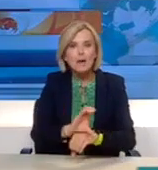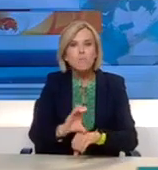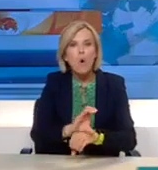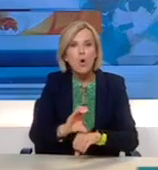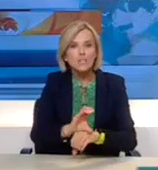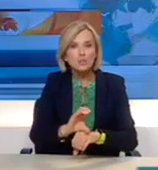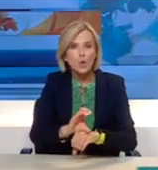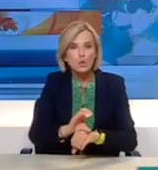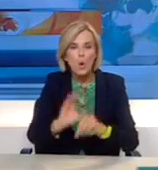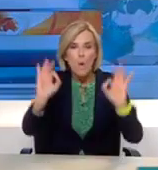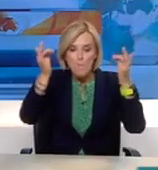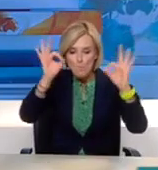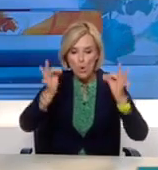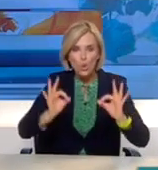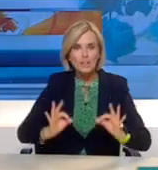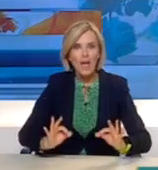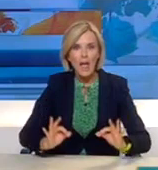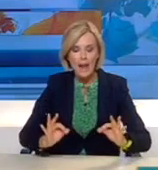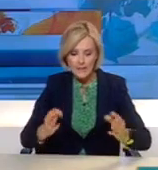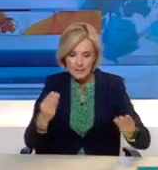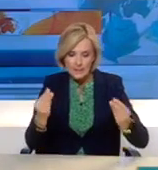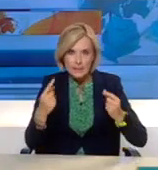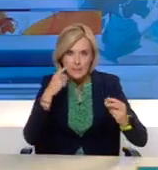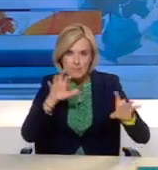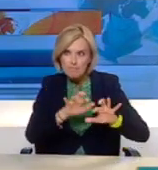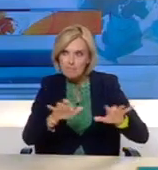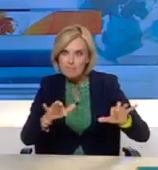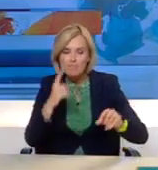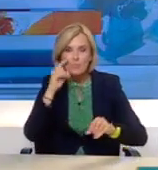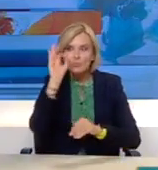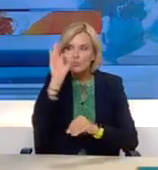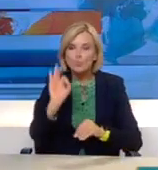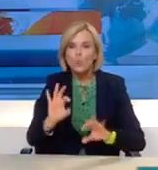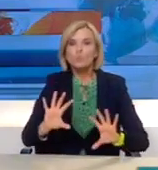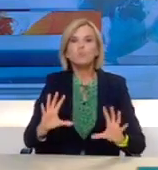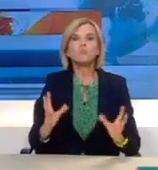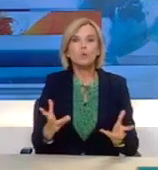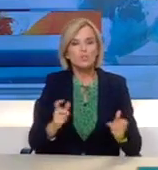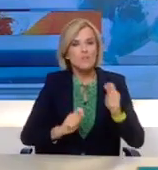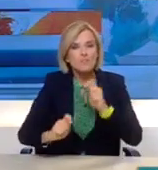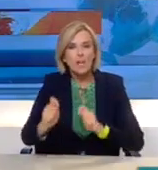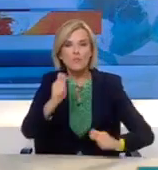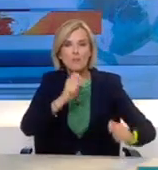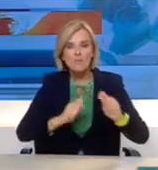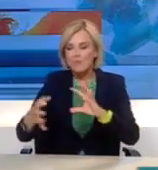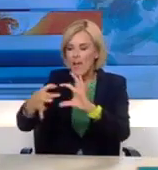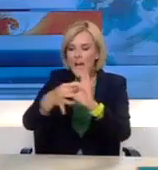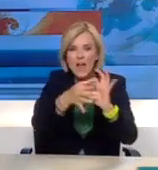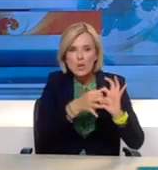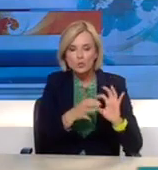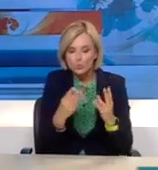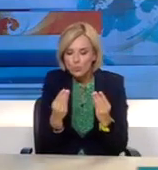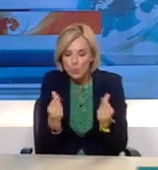πιθανών φαρμακευτικών μορίων, τα οποία συγγενεύουν στη δομή τους με τις πρωτεΐνες στόχος. Στη συνέχεια, ενώσεις που παρουσιάζουν τη μεγαλύτερη